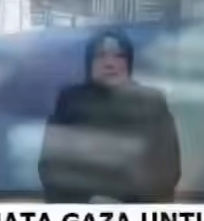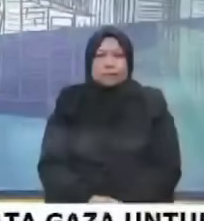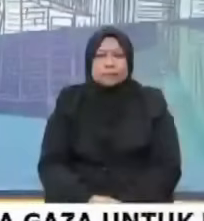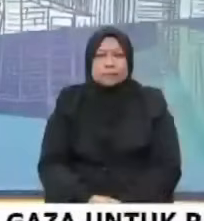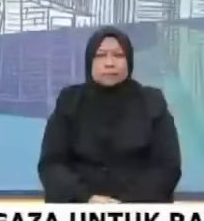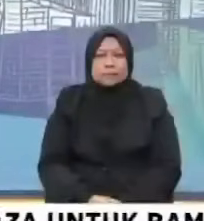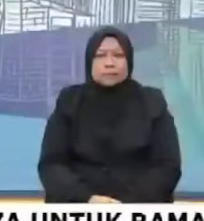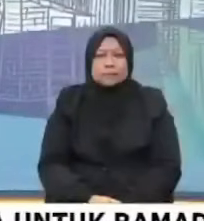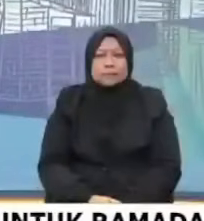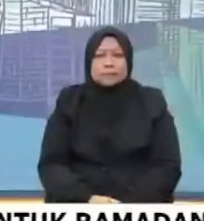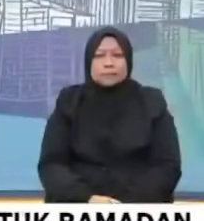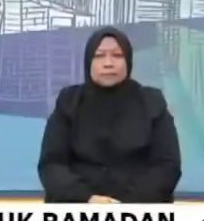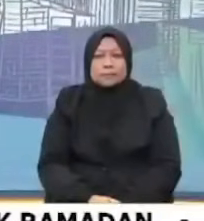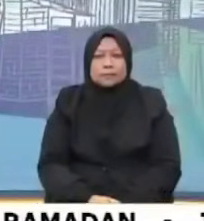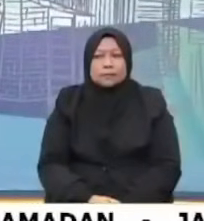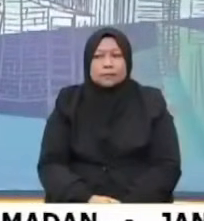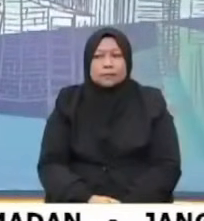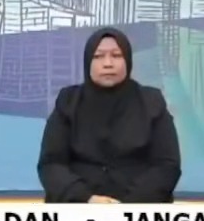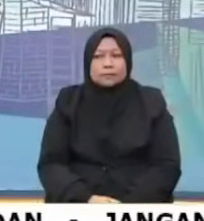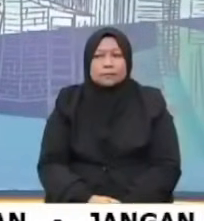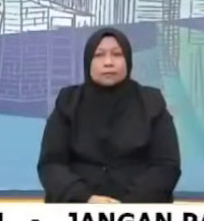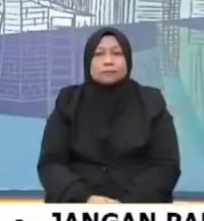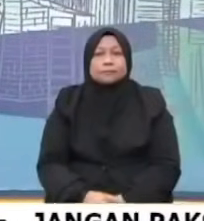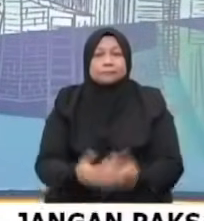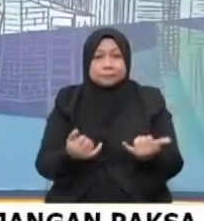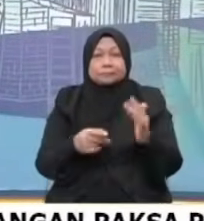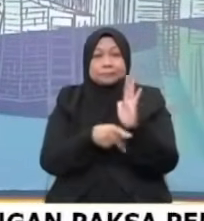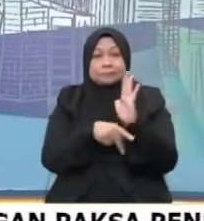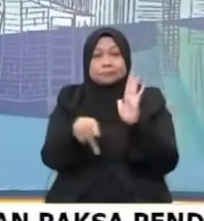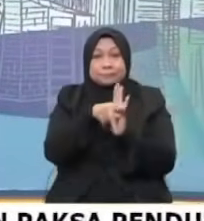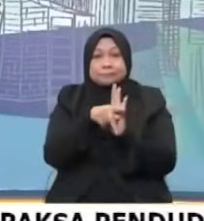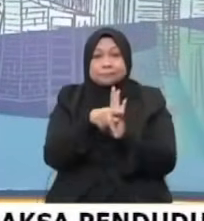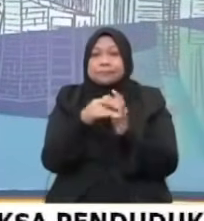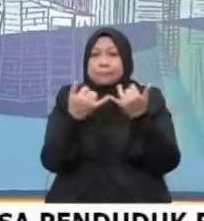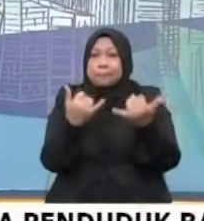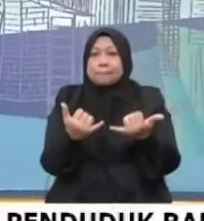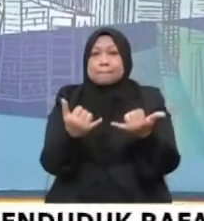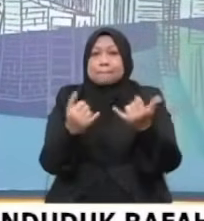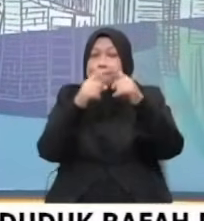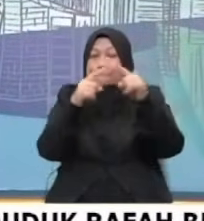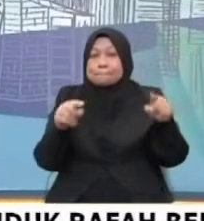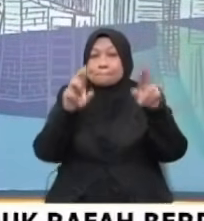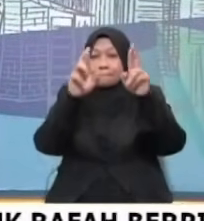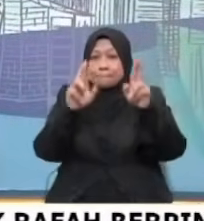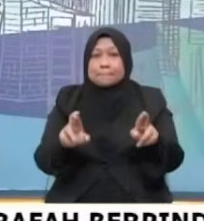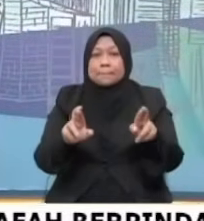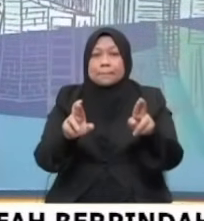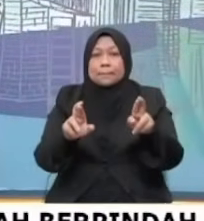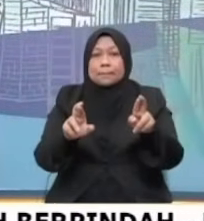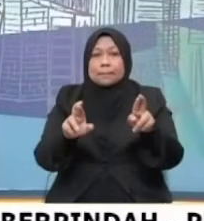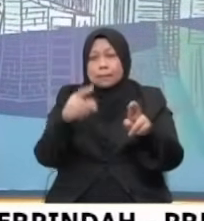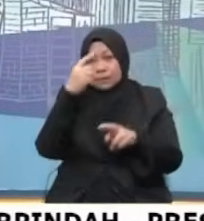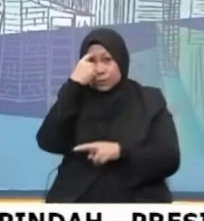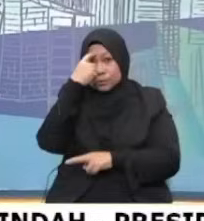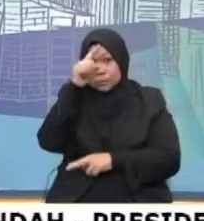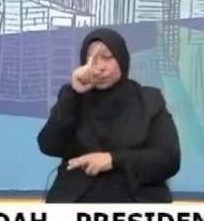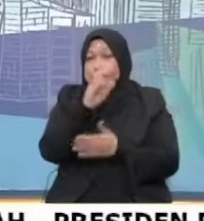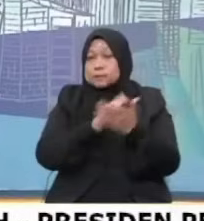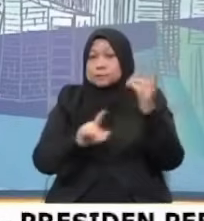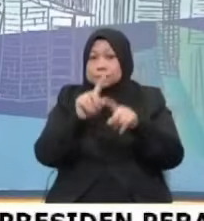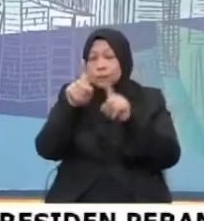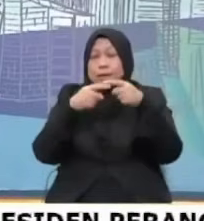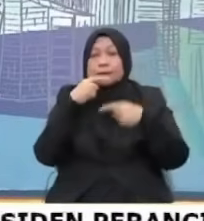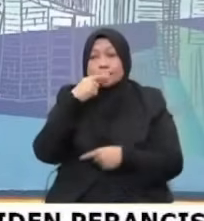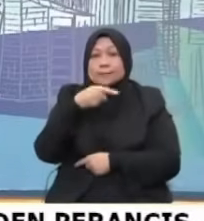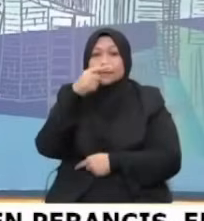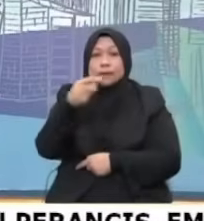memerluk baik bertemu kembali langsung dari parlimen dan ketika ini di dewan rakyat sedang berlangsung bagi sesi pertanyaan bagi